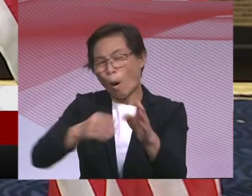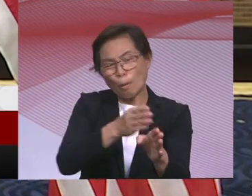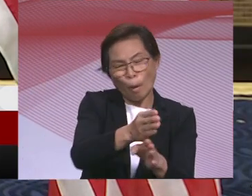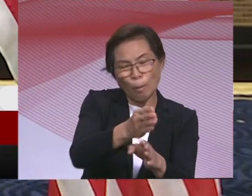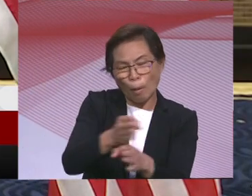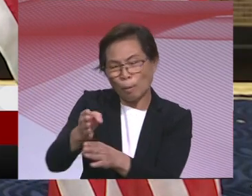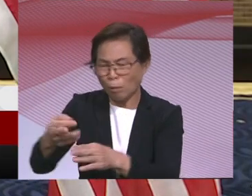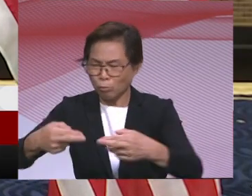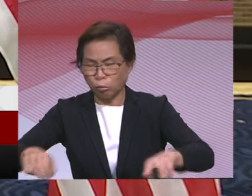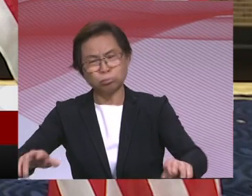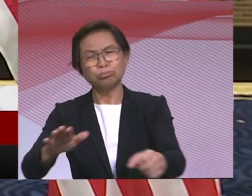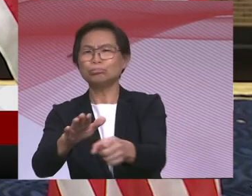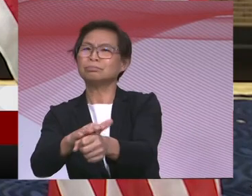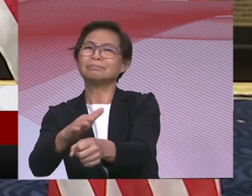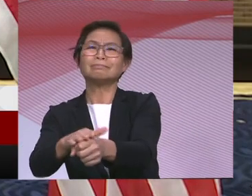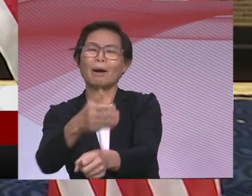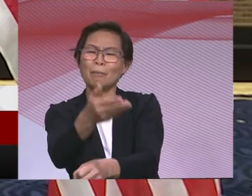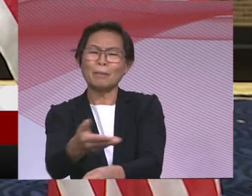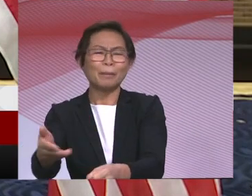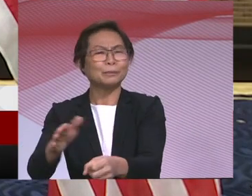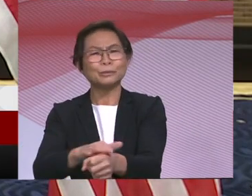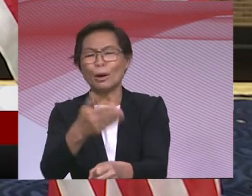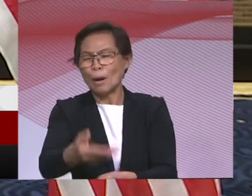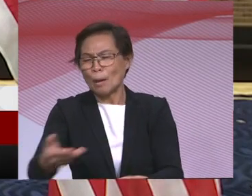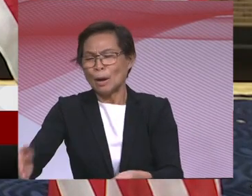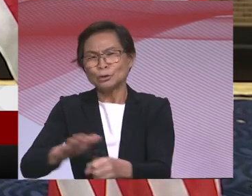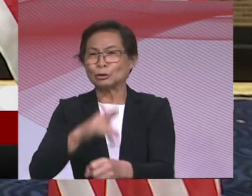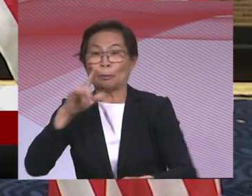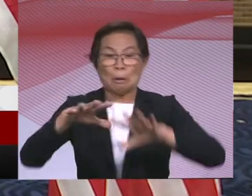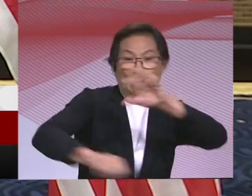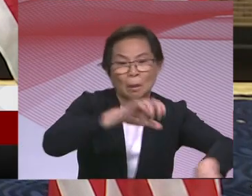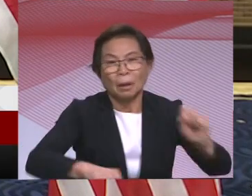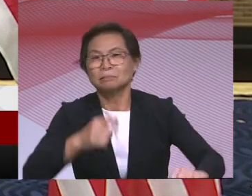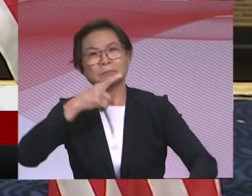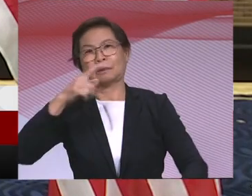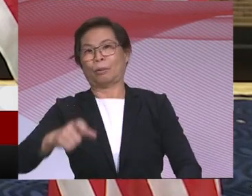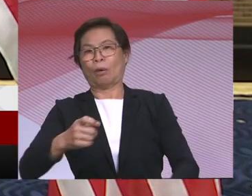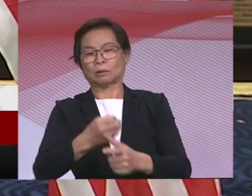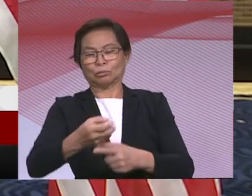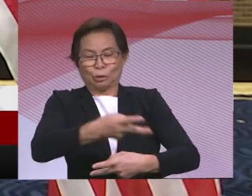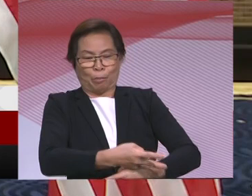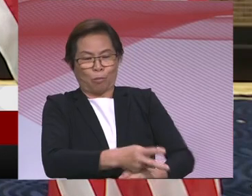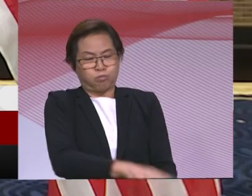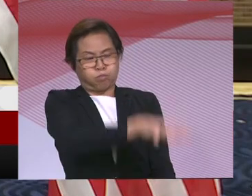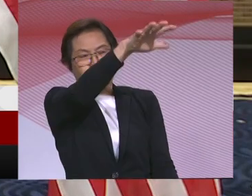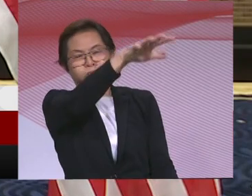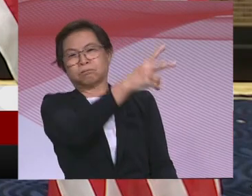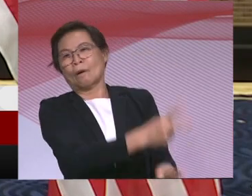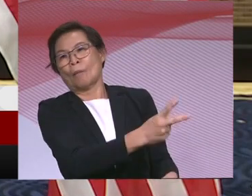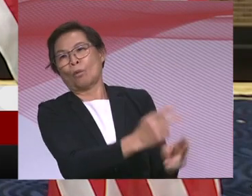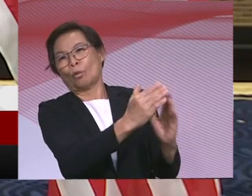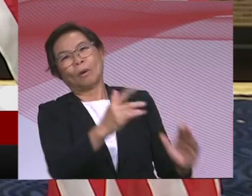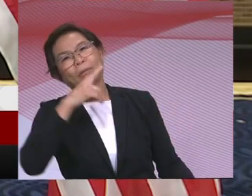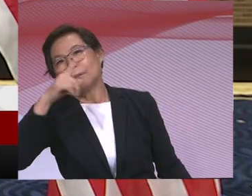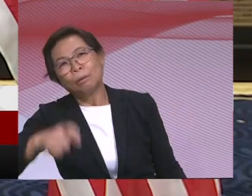penciptaan adalah mencukupi tak payah berbobot ataupun simpan barang lebih dapat yang